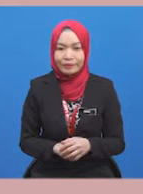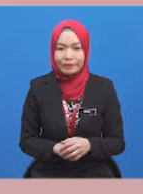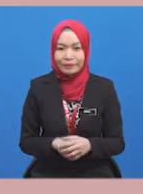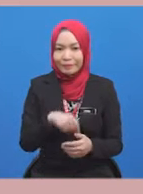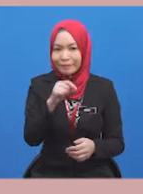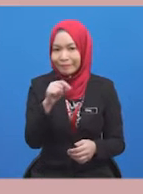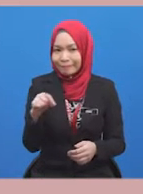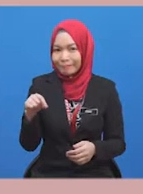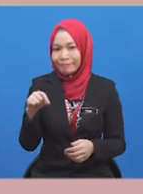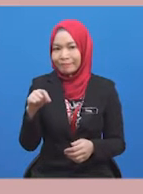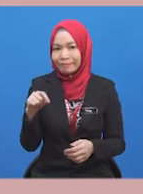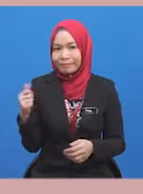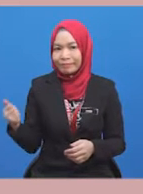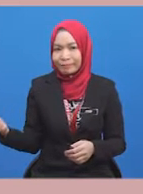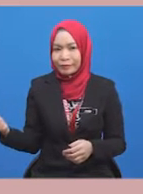Pen tool,